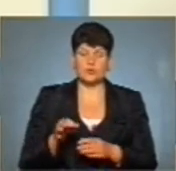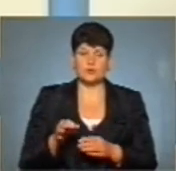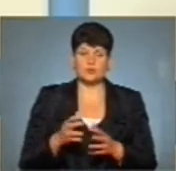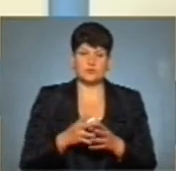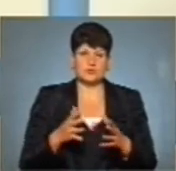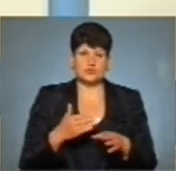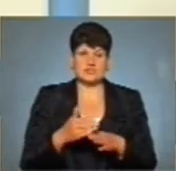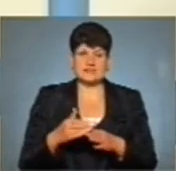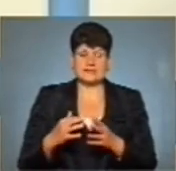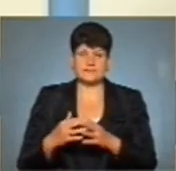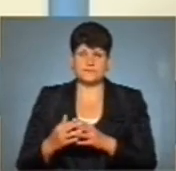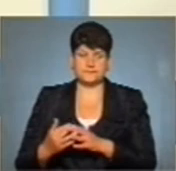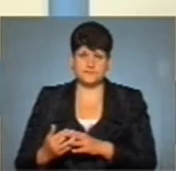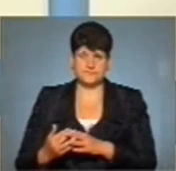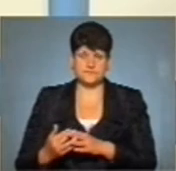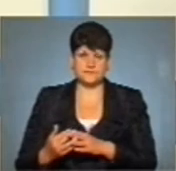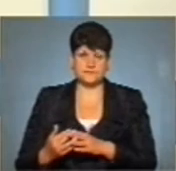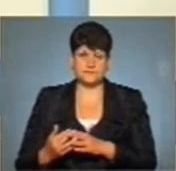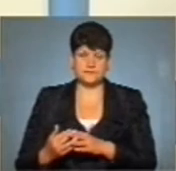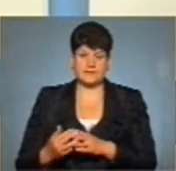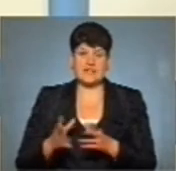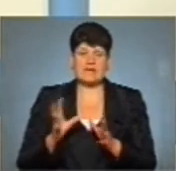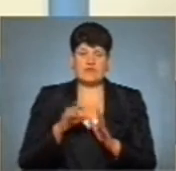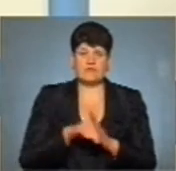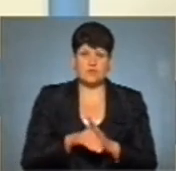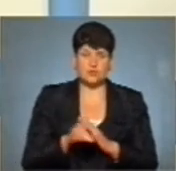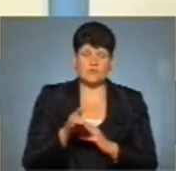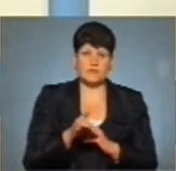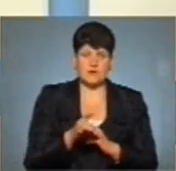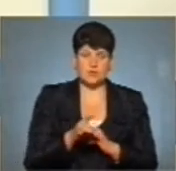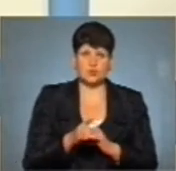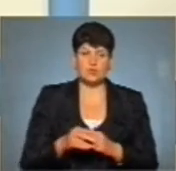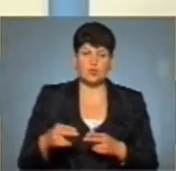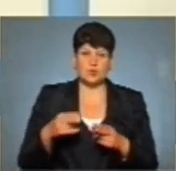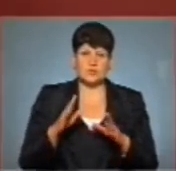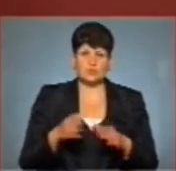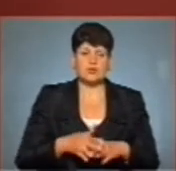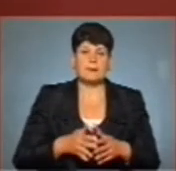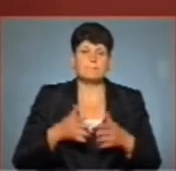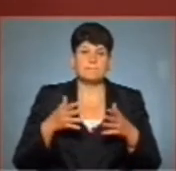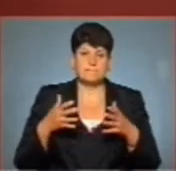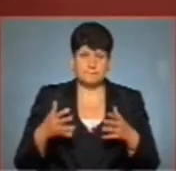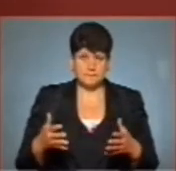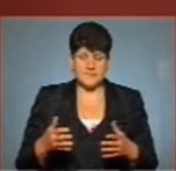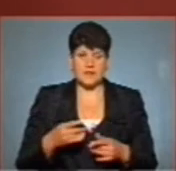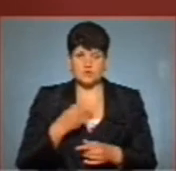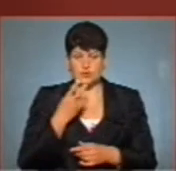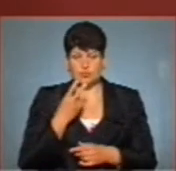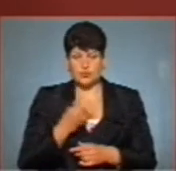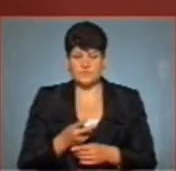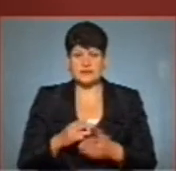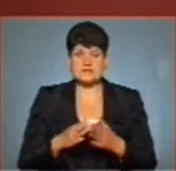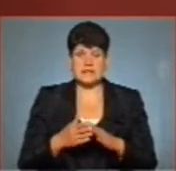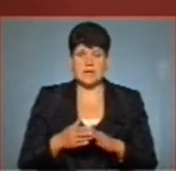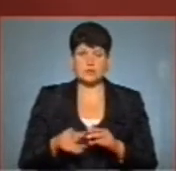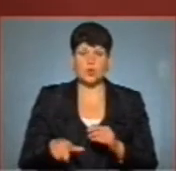частини населених пунктів, які війдуть до складу цього району, доїзд буде значно довший. А якщо подивитися на стан